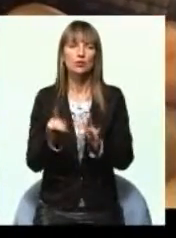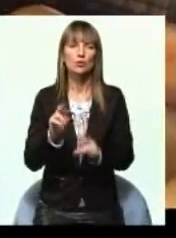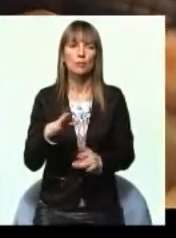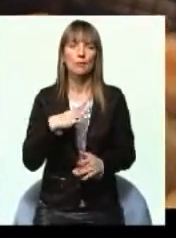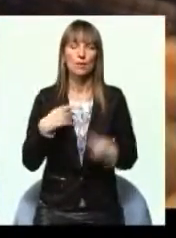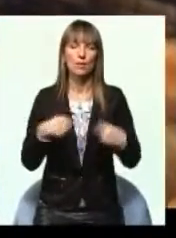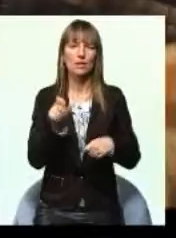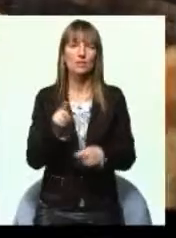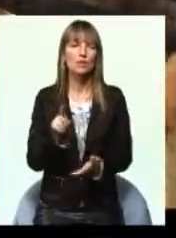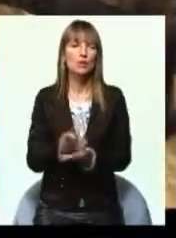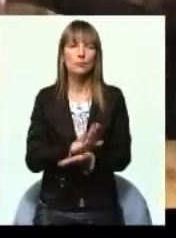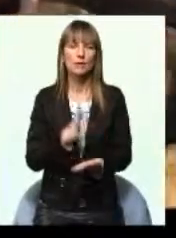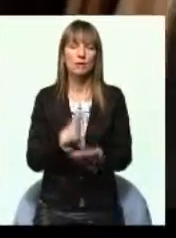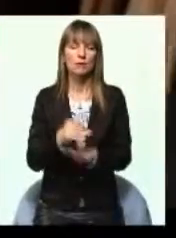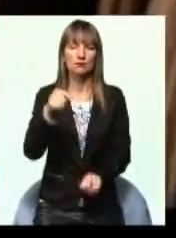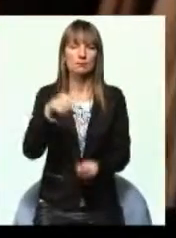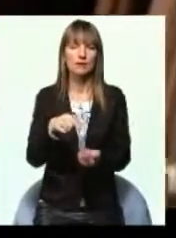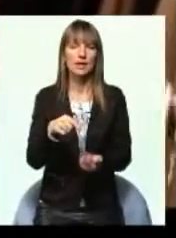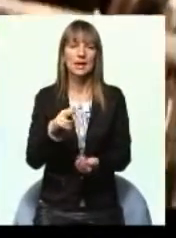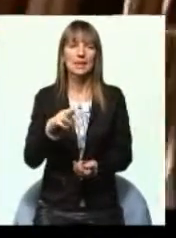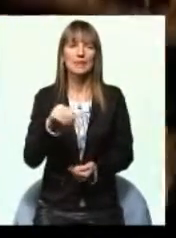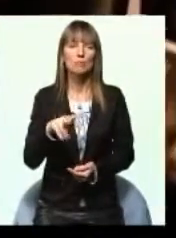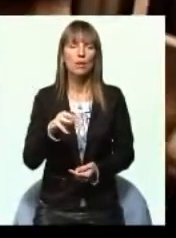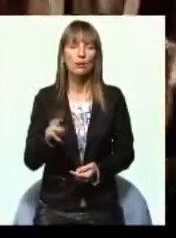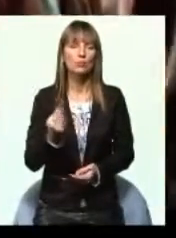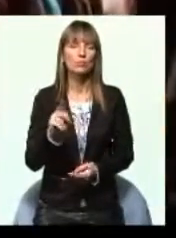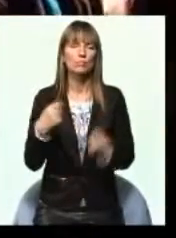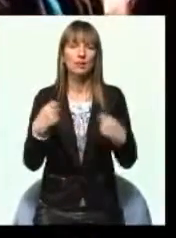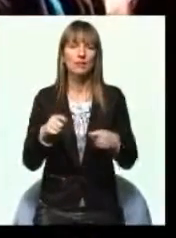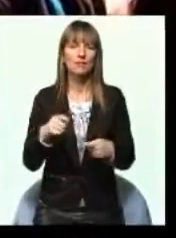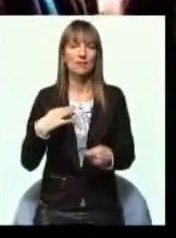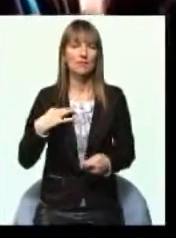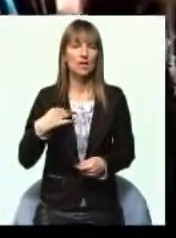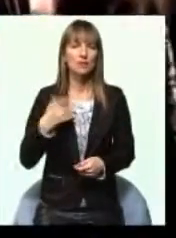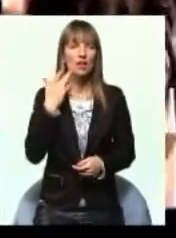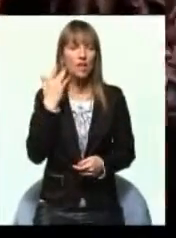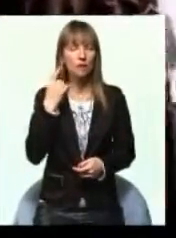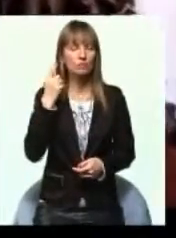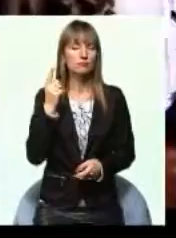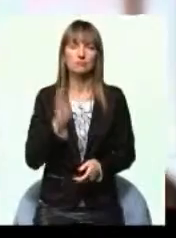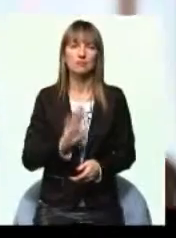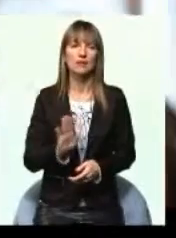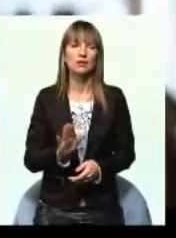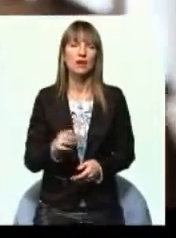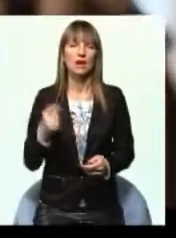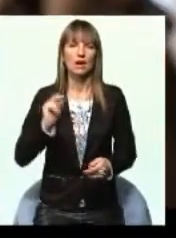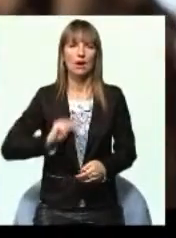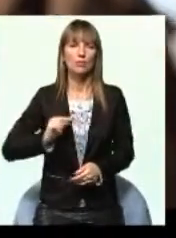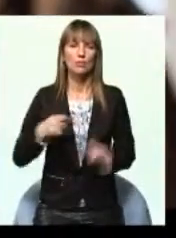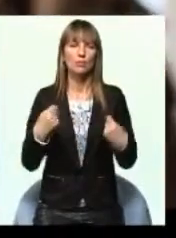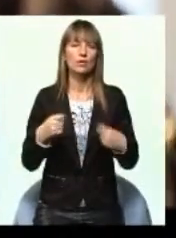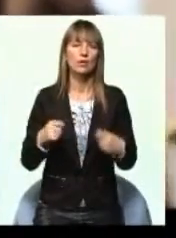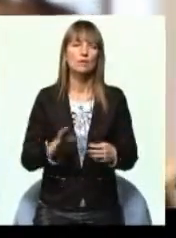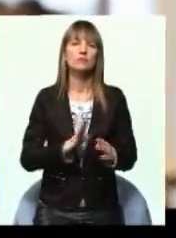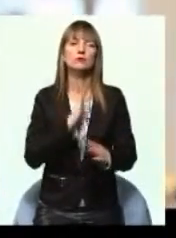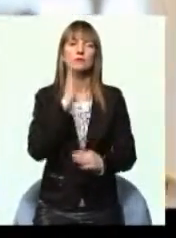не обов'язково мати відповідний диплом. Гадаєте, продавати речі легко? Не завжди. По-перше, робота продавця триває з